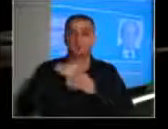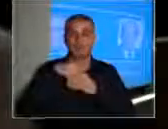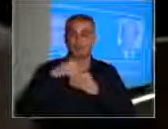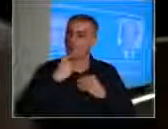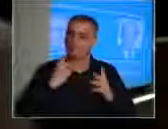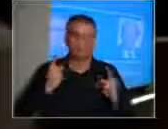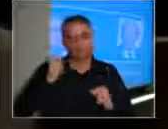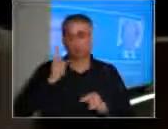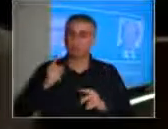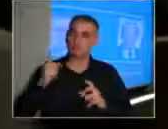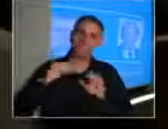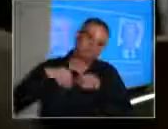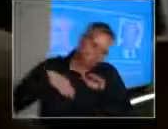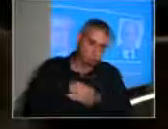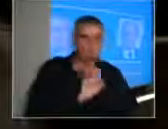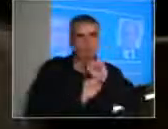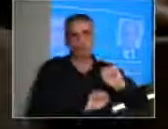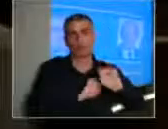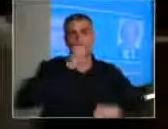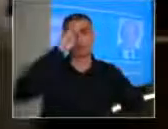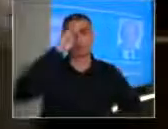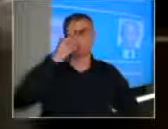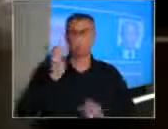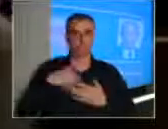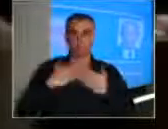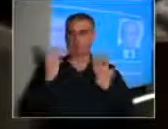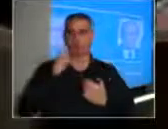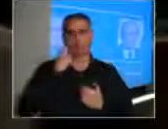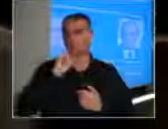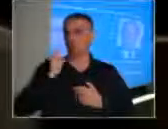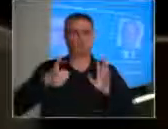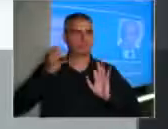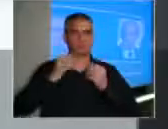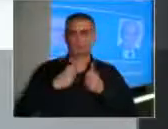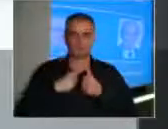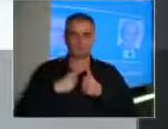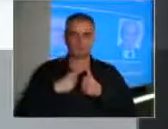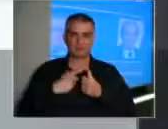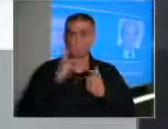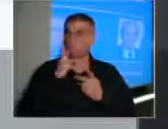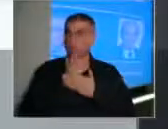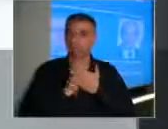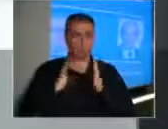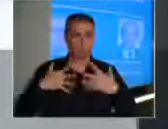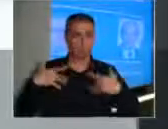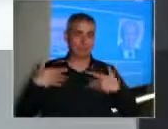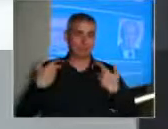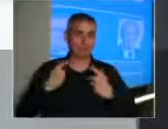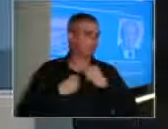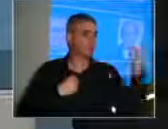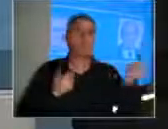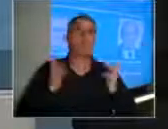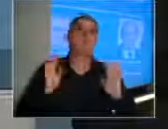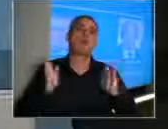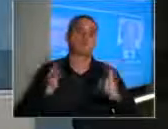להגיד צריך להיכנס תחת האלונקה, ואז נתעורר בלי שהילד שקד שרת המשפטים. עכשיו, יש כאלה שמאוד ישמחו, בשמאל מאוד